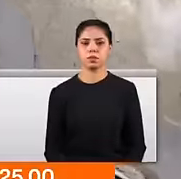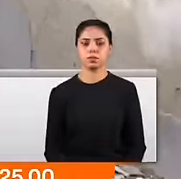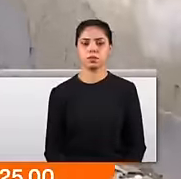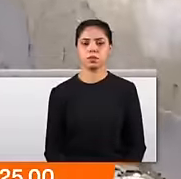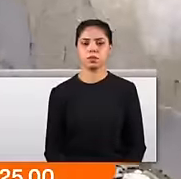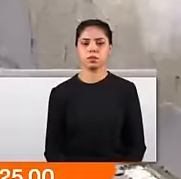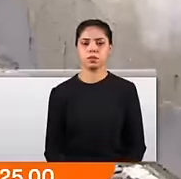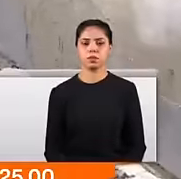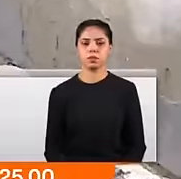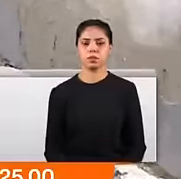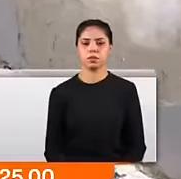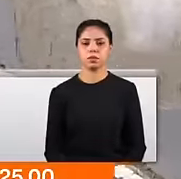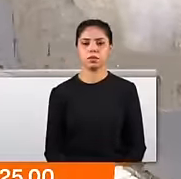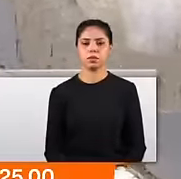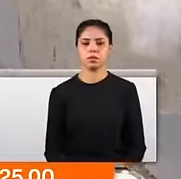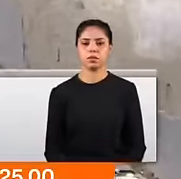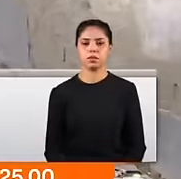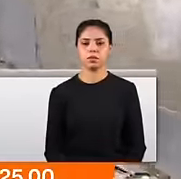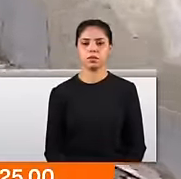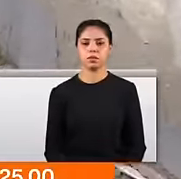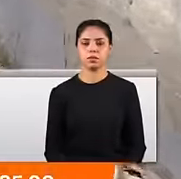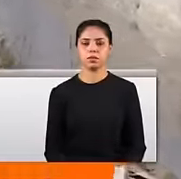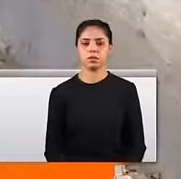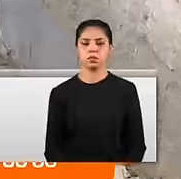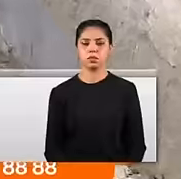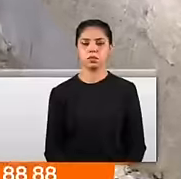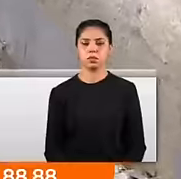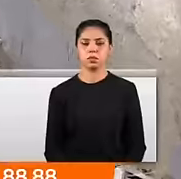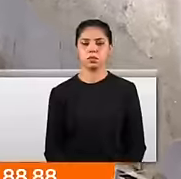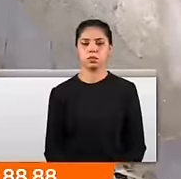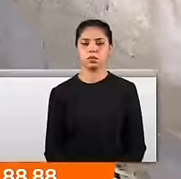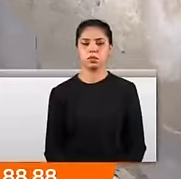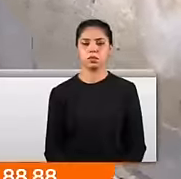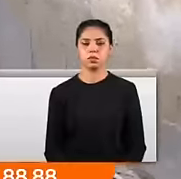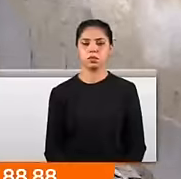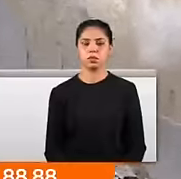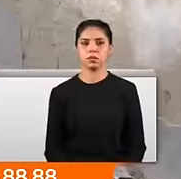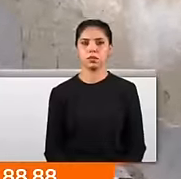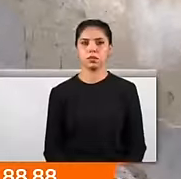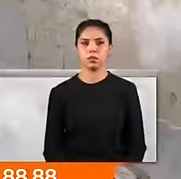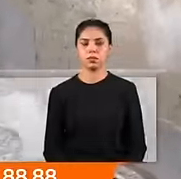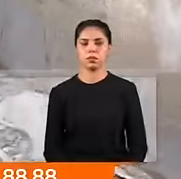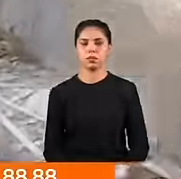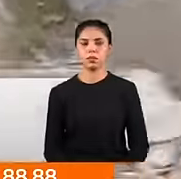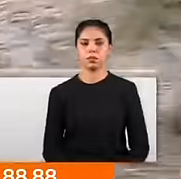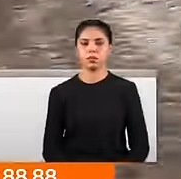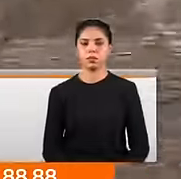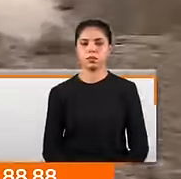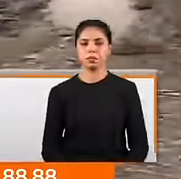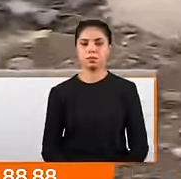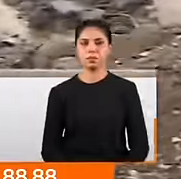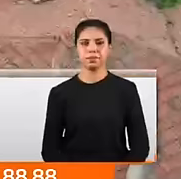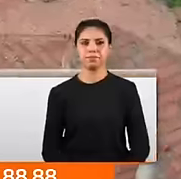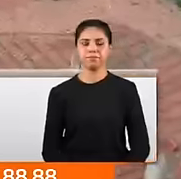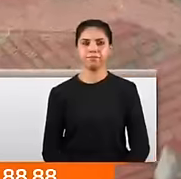var. Buraya ev yapılacak veya şöyleydi böyleydi. Bir gün ben kalktık baktık ki burası o yolmuş böyle